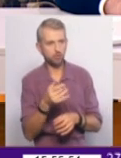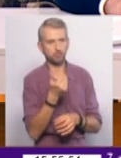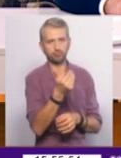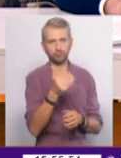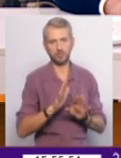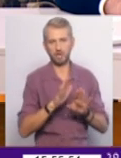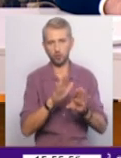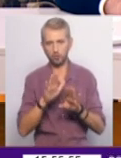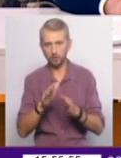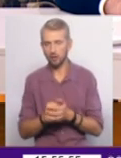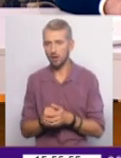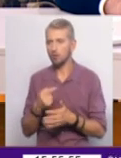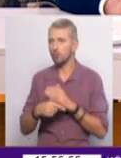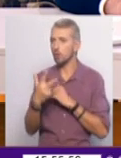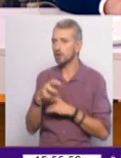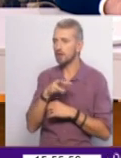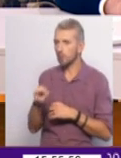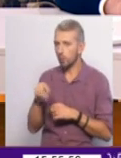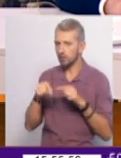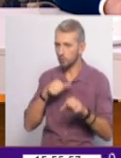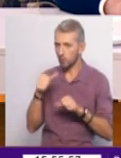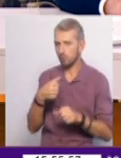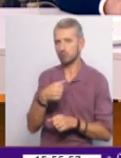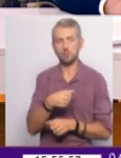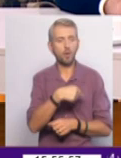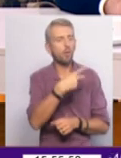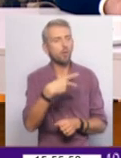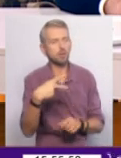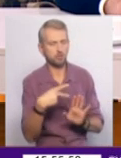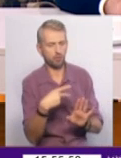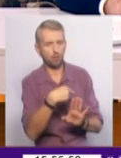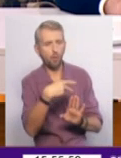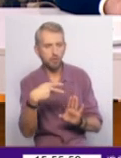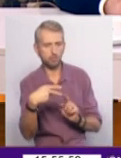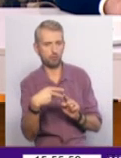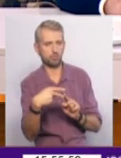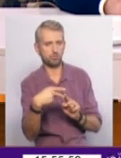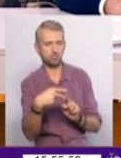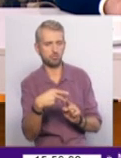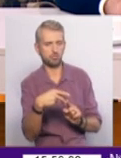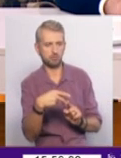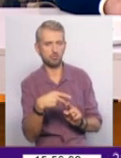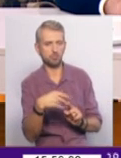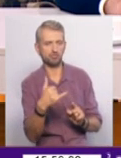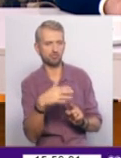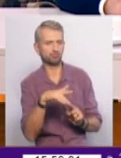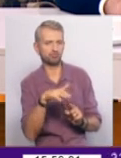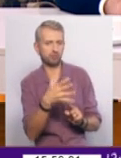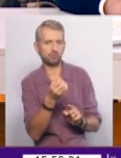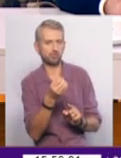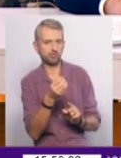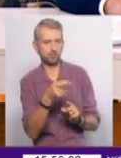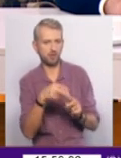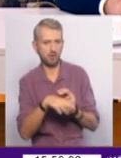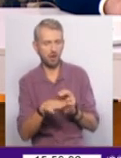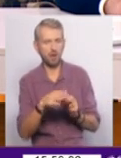300 мільйонів цього року на ДВРЗ? Орієнтовно, тому що вони ще в процесі. Деякі акти і